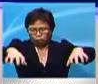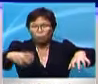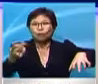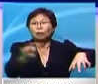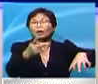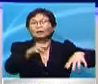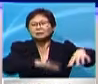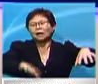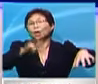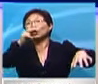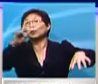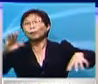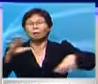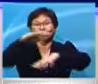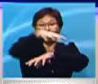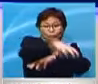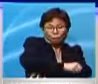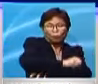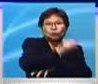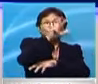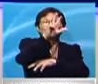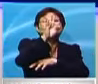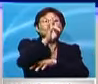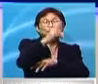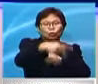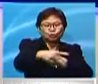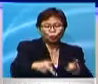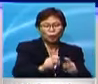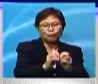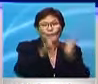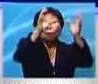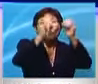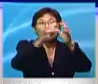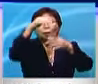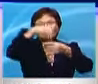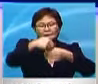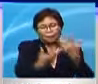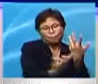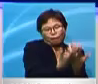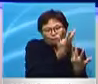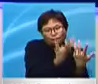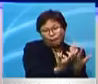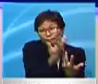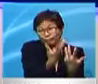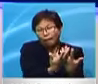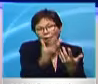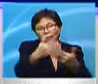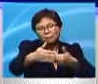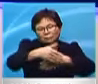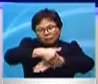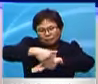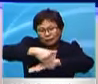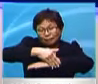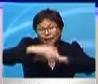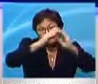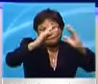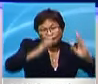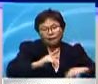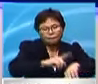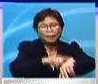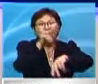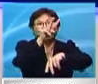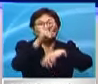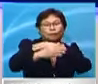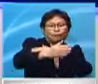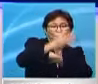rampasan pertama melibatkan tujuh kotak mercun yang ditinggalkan dalam semak di tepi sebuah Bangsal kira-kira jam 2 pagi tadi